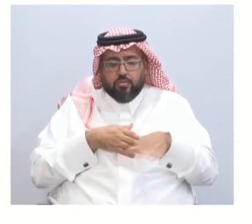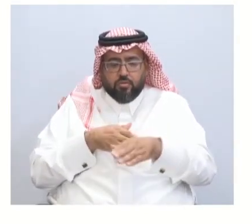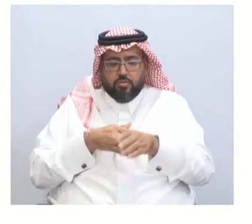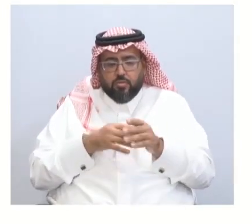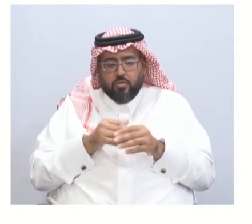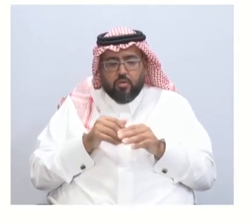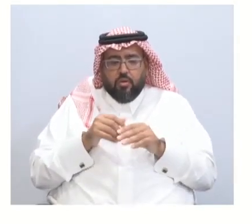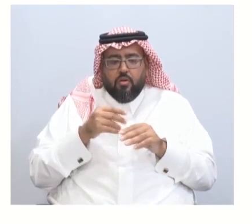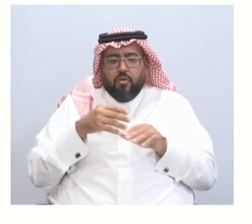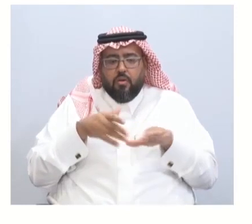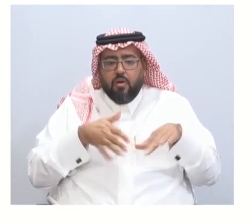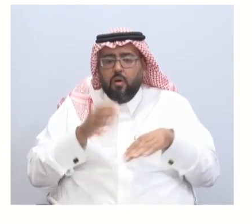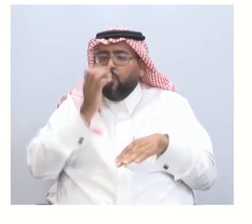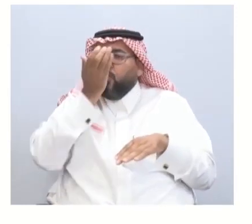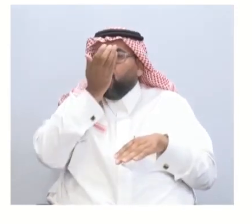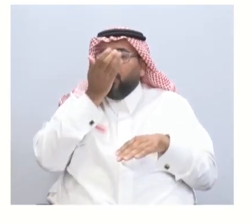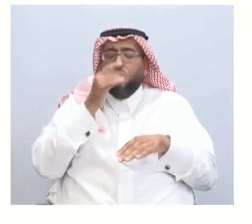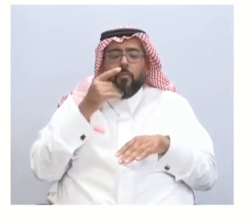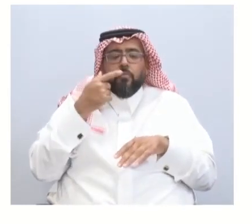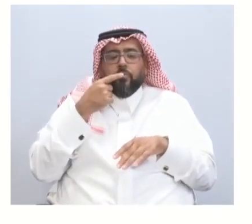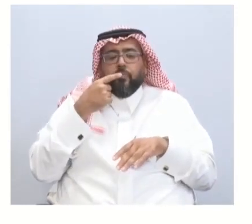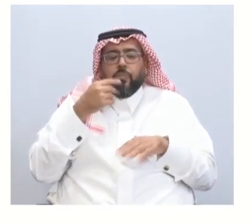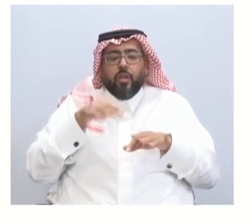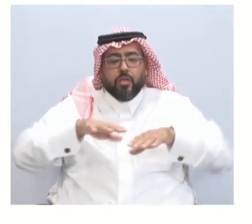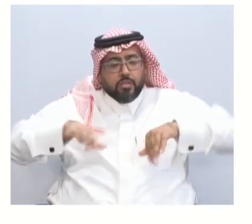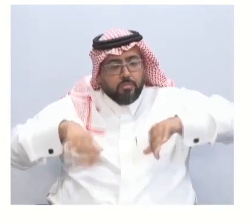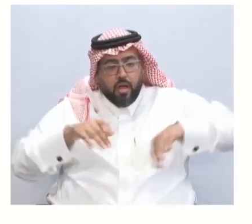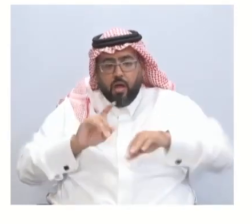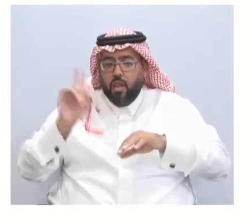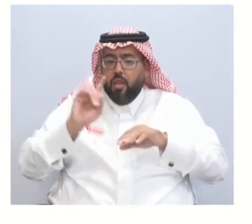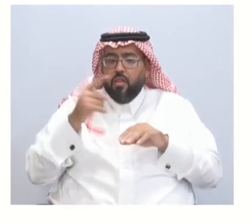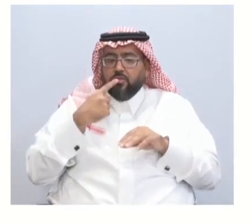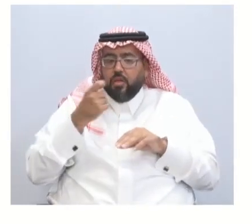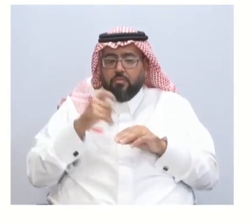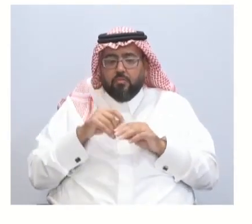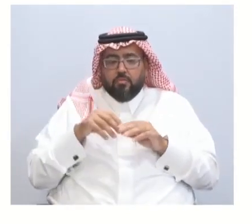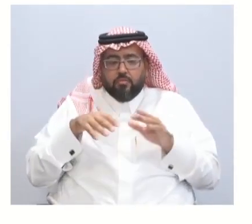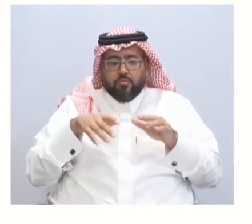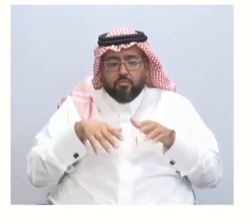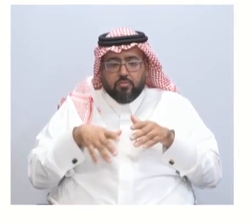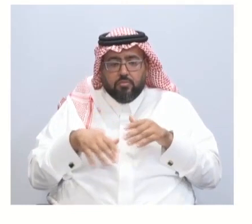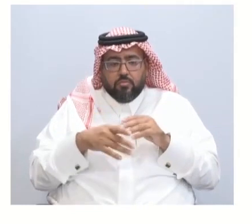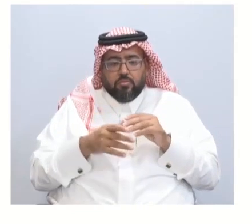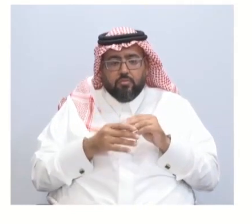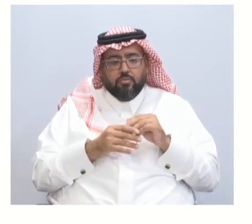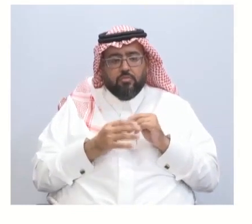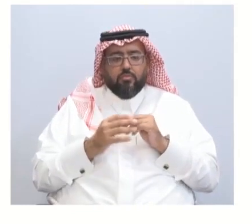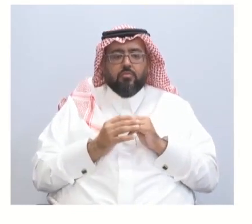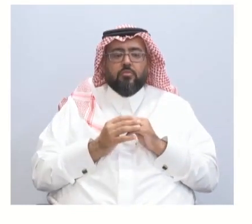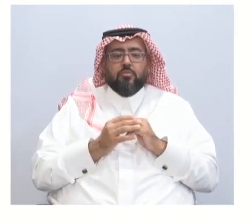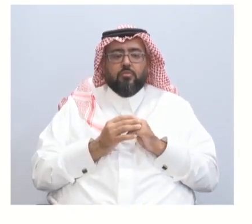في المياه العذبه فقط وغير قادر على السباحه مسافات طويله في مياه